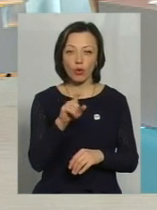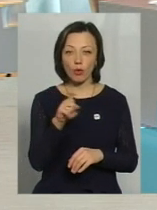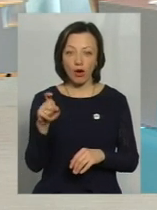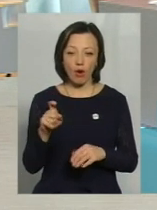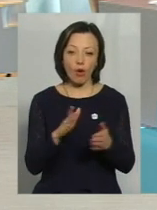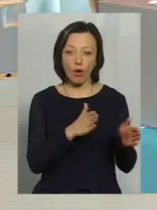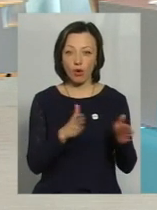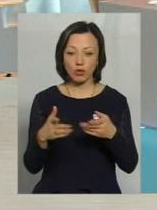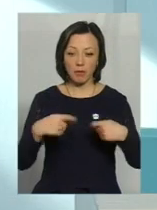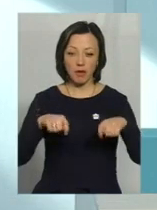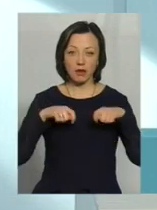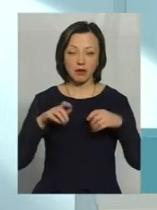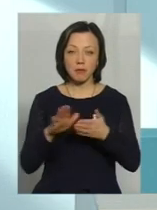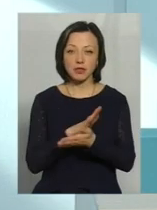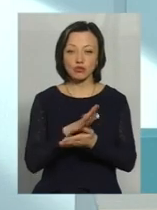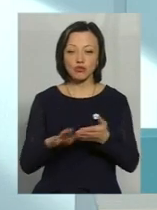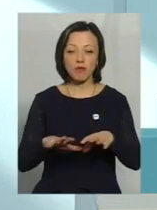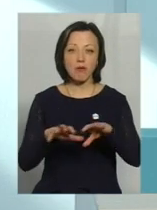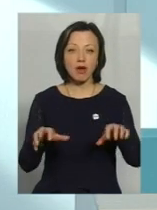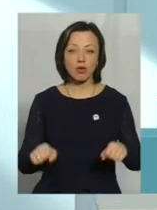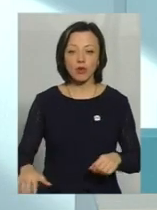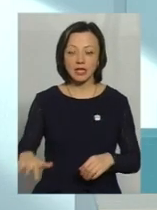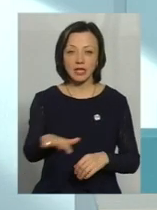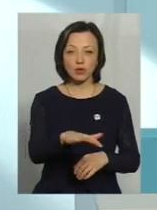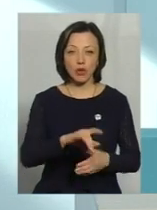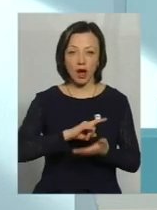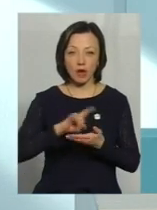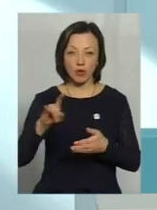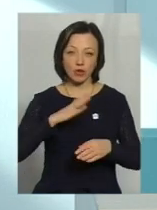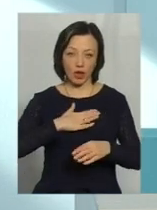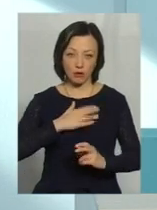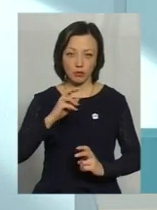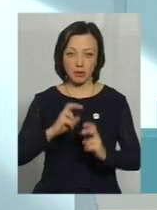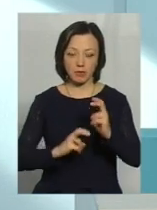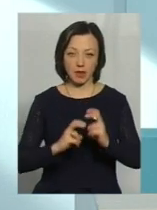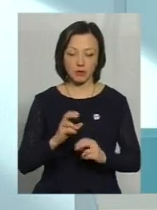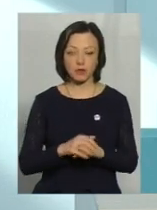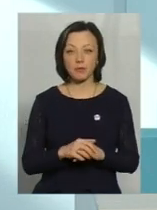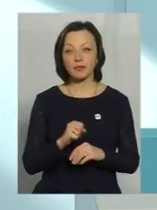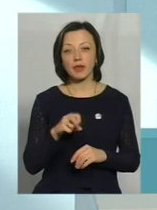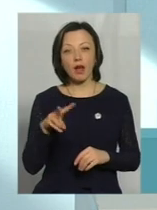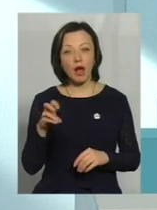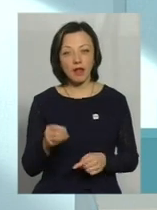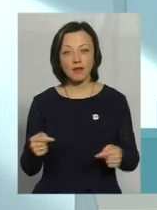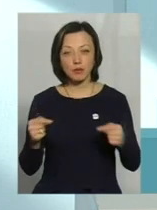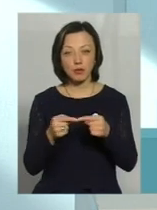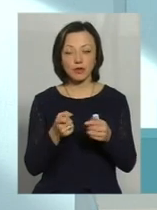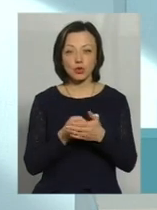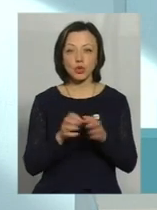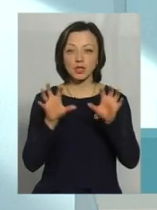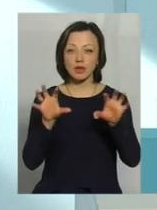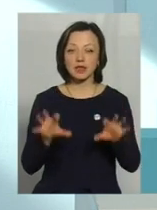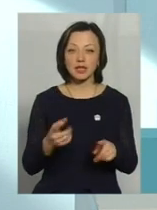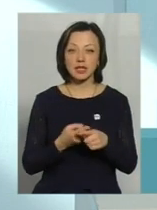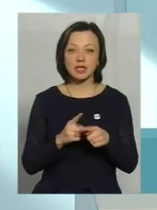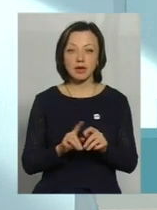передати нам все майно, яке є на території аеропорту, нашому комунальному підприємству. Але відповідно до законодавства